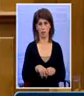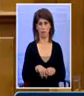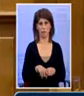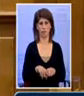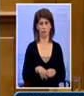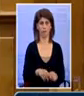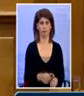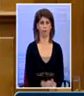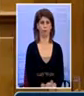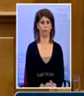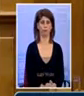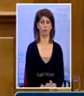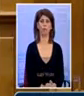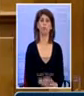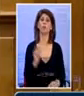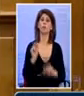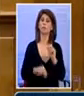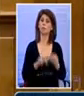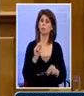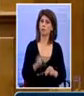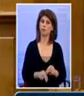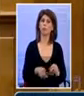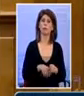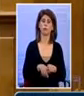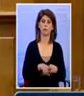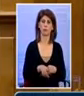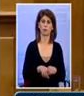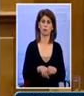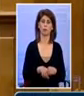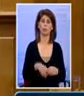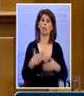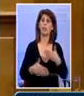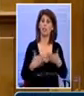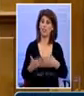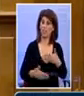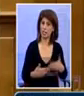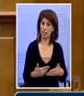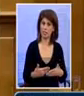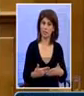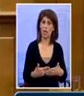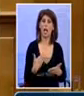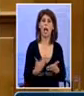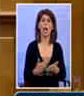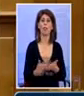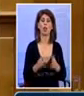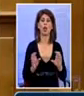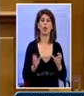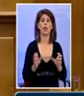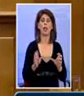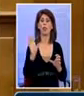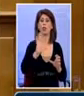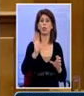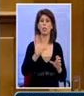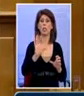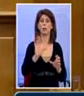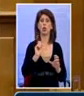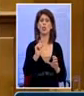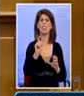την ψήφιση που θα αφορά τη διαδικασία αδειών ραδιοτηλεοπτικών